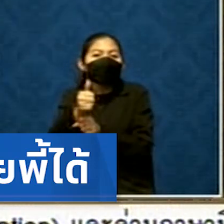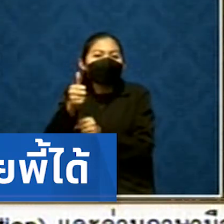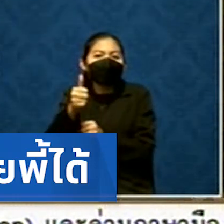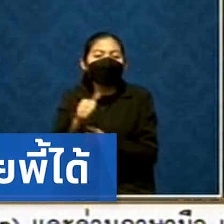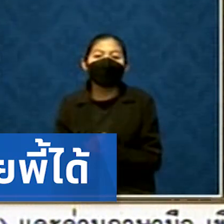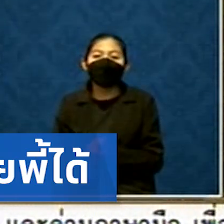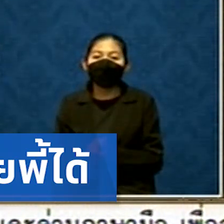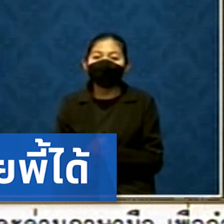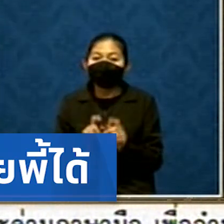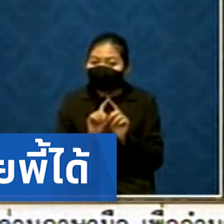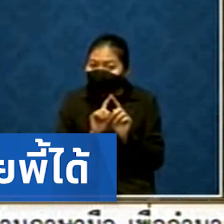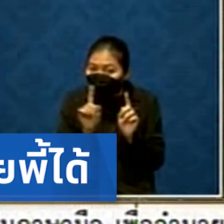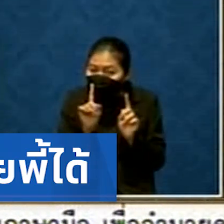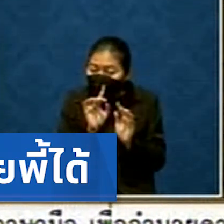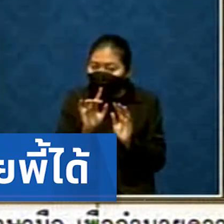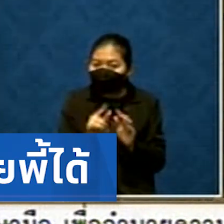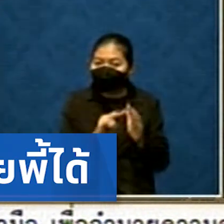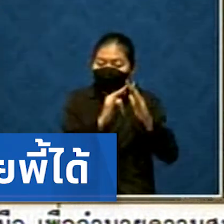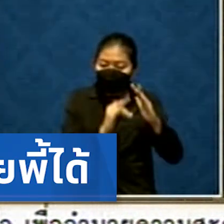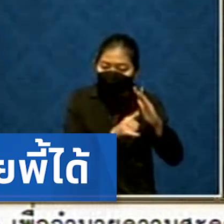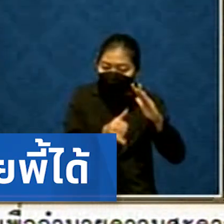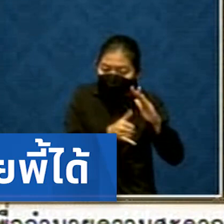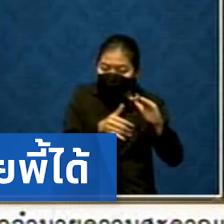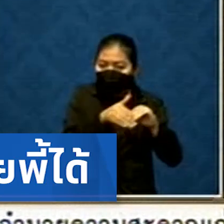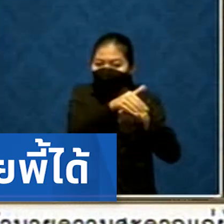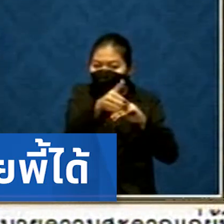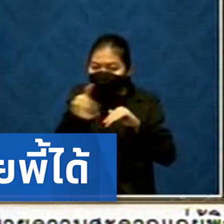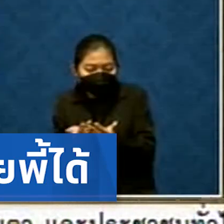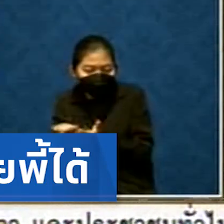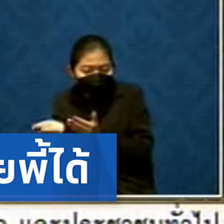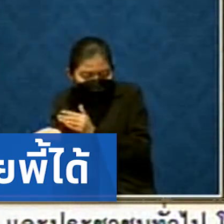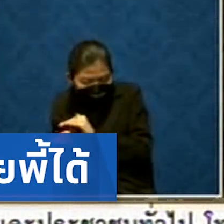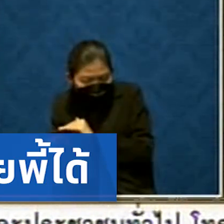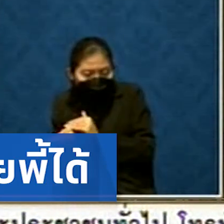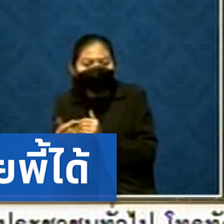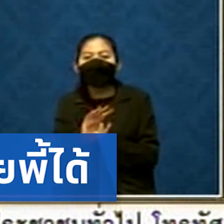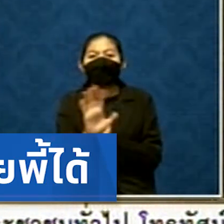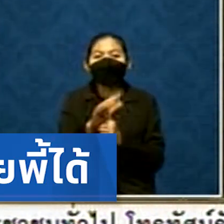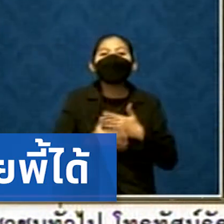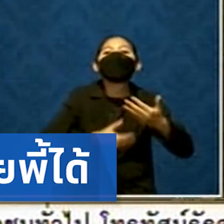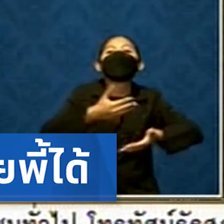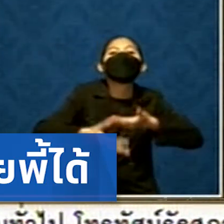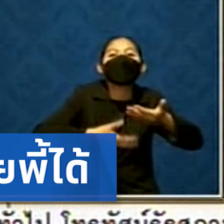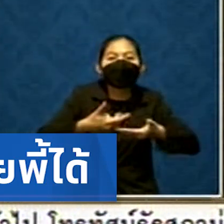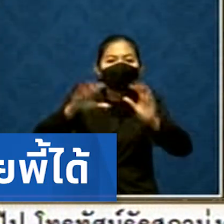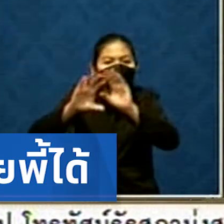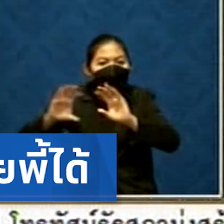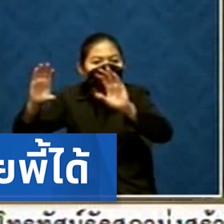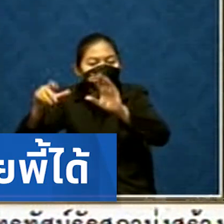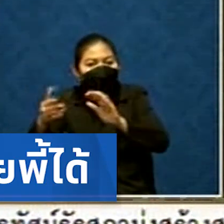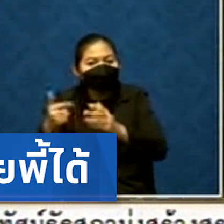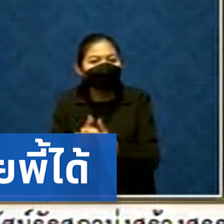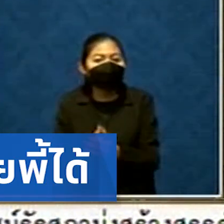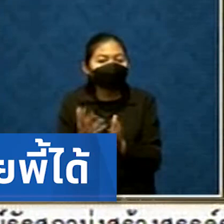แต่อย่าเดินออกนอกบ้านนะสูบกันแถวๆนี้แหละไม่เป็นไรเอาไปขายให้กับองค์กรภาครัฐที่จะตั้งขึ้นม